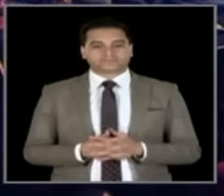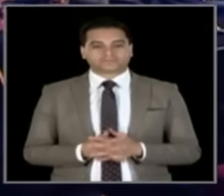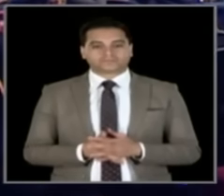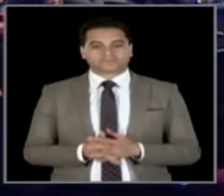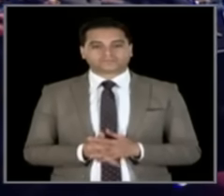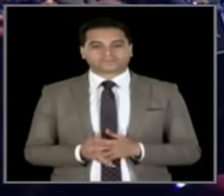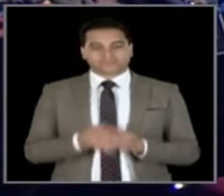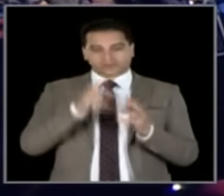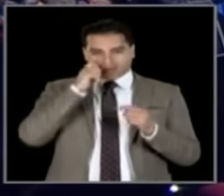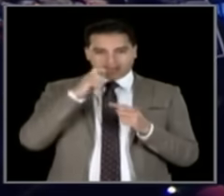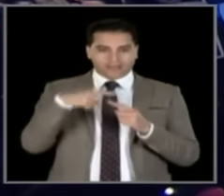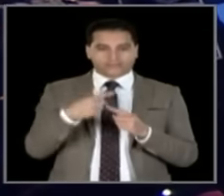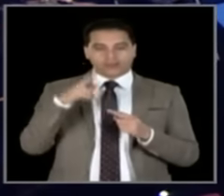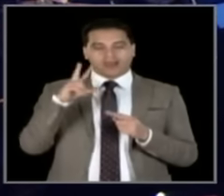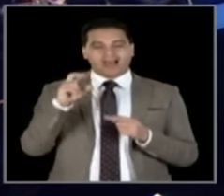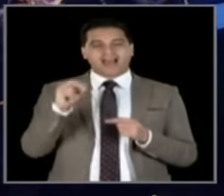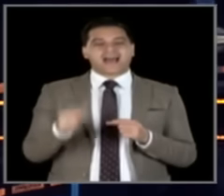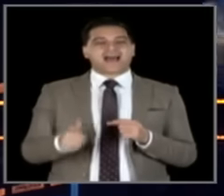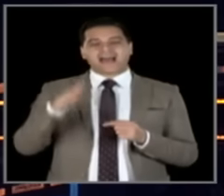ابو القاسم،